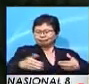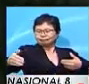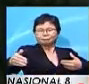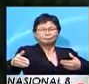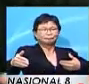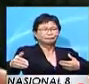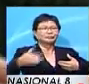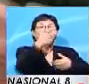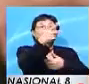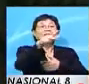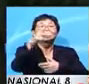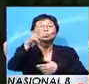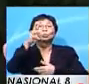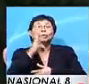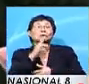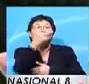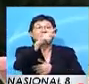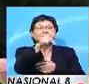13 orang wanita yang